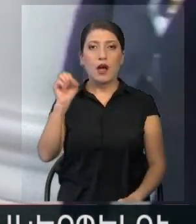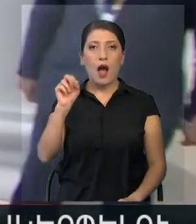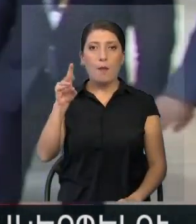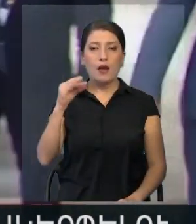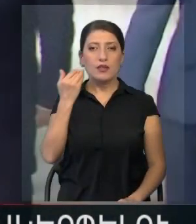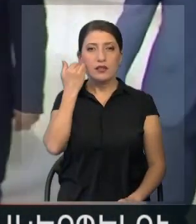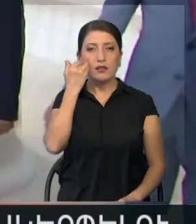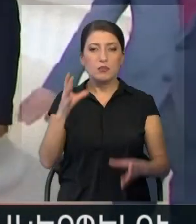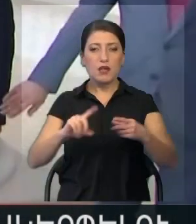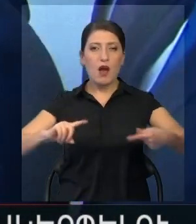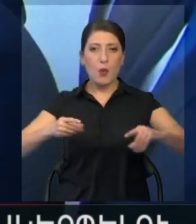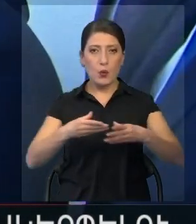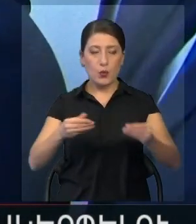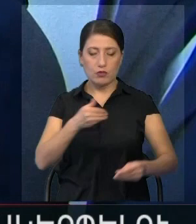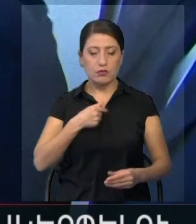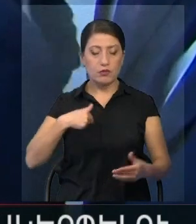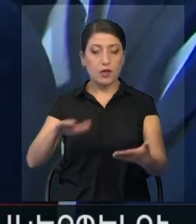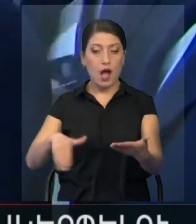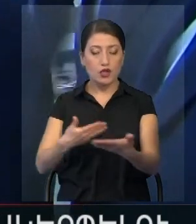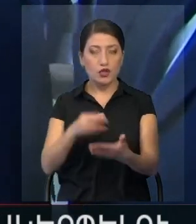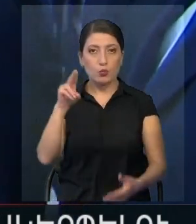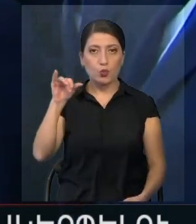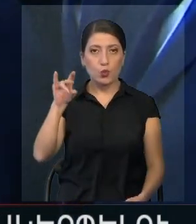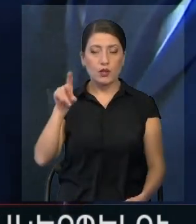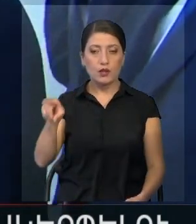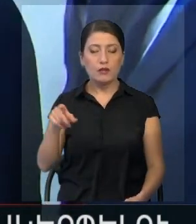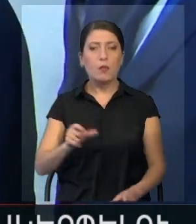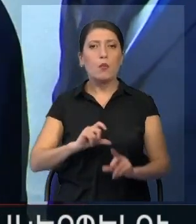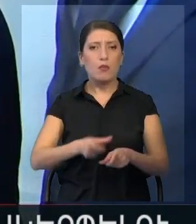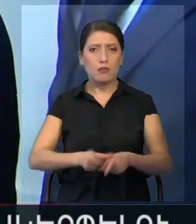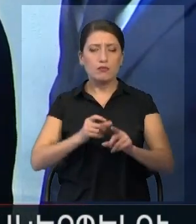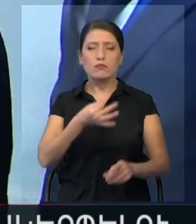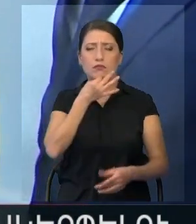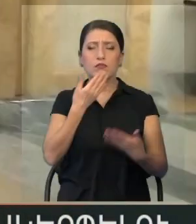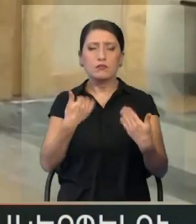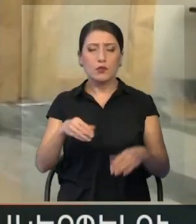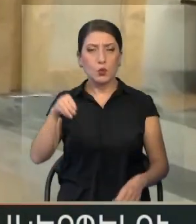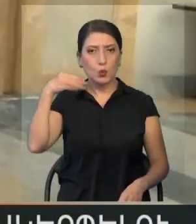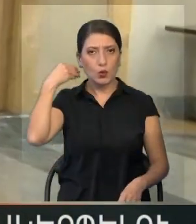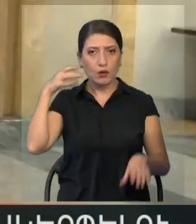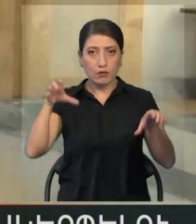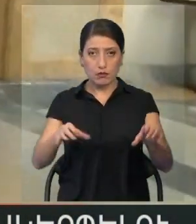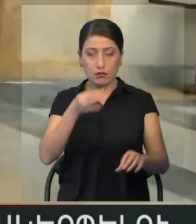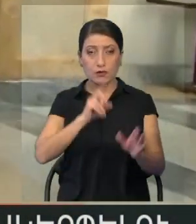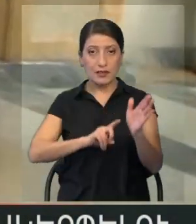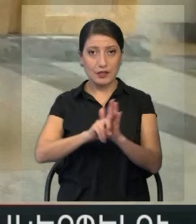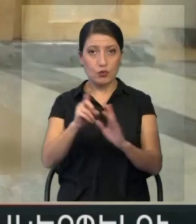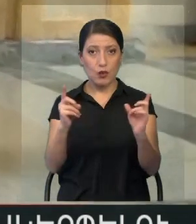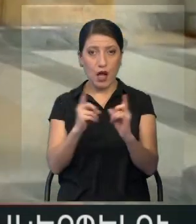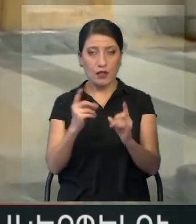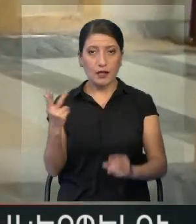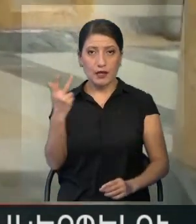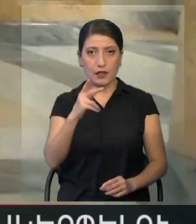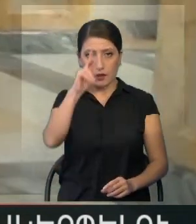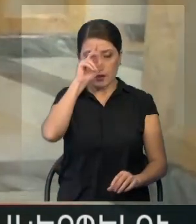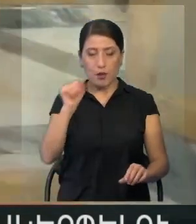լարված հարաբերությունները։ «Ես առաջարկել եմ պարոն Պուտինին, նա դրական է արձագանքել», ասել է Թուրքիայի նախագահը։ Սկզբում կհանդիպեն երեք երկրների